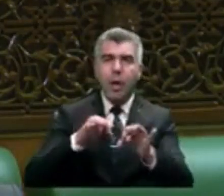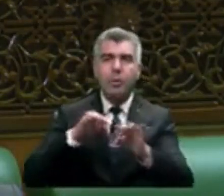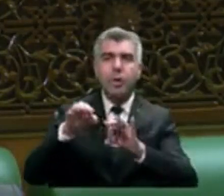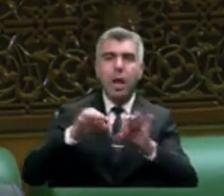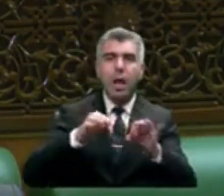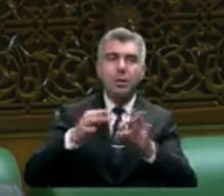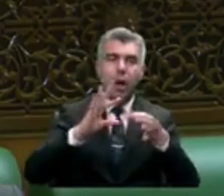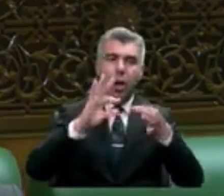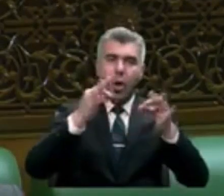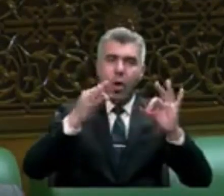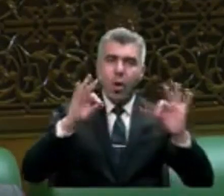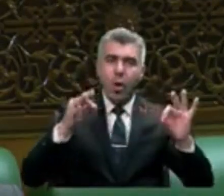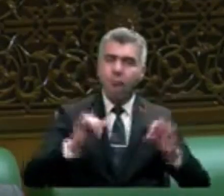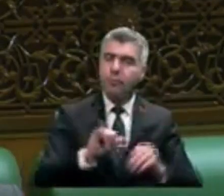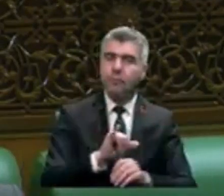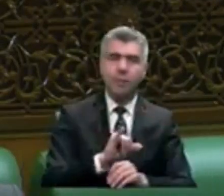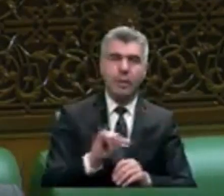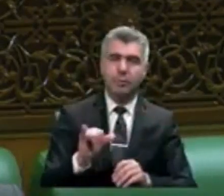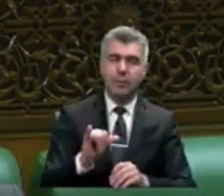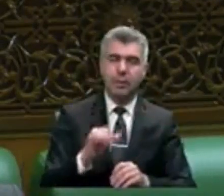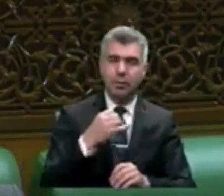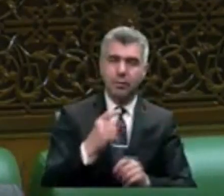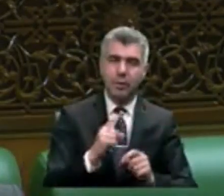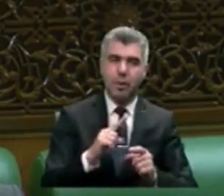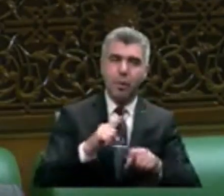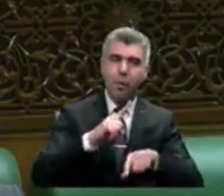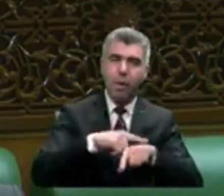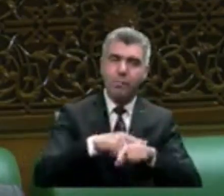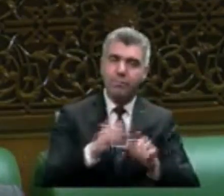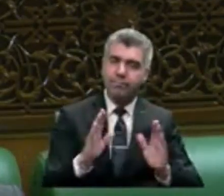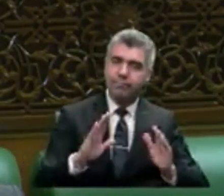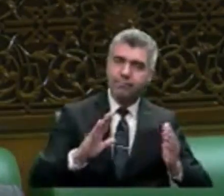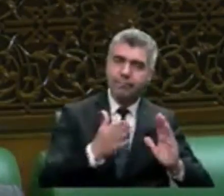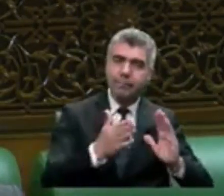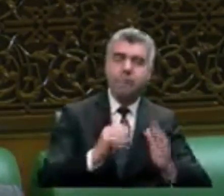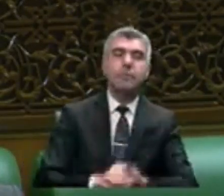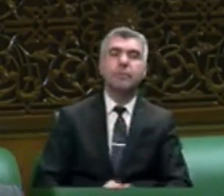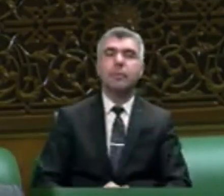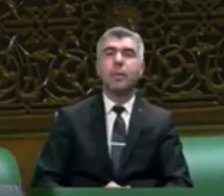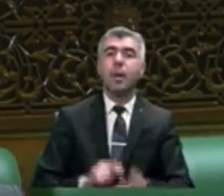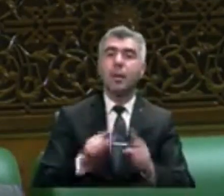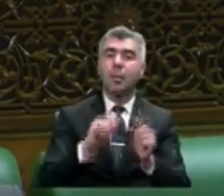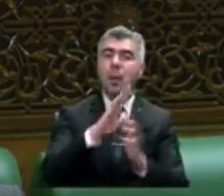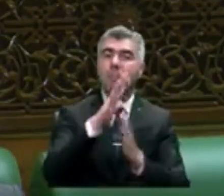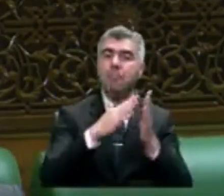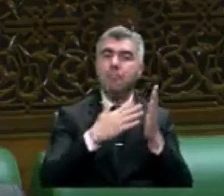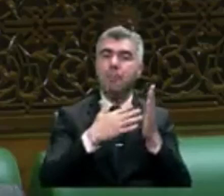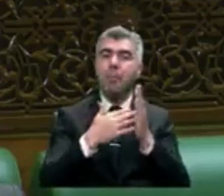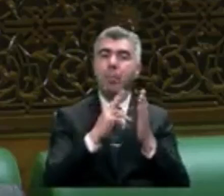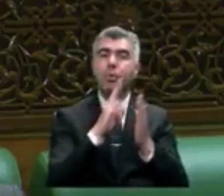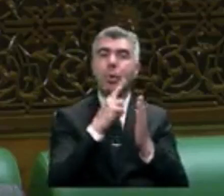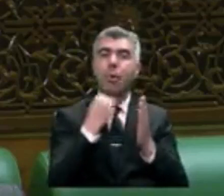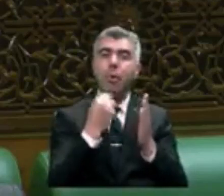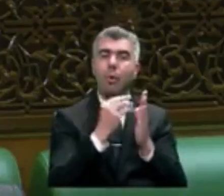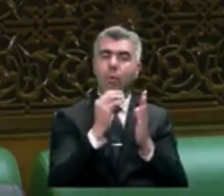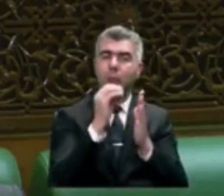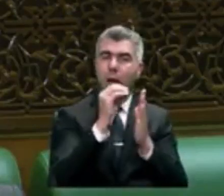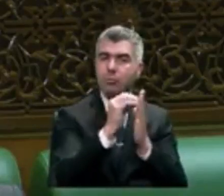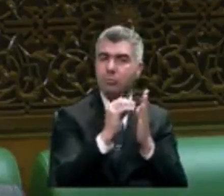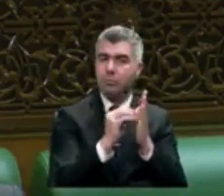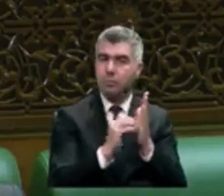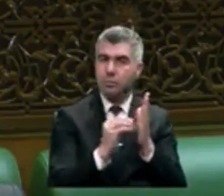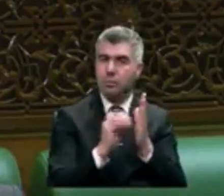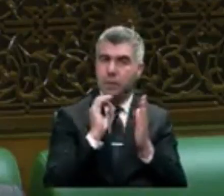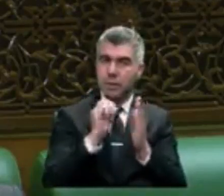الوقت لسردها وهذا الاصلاح هو ترجمه واضحه لاولو البرنامج الحكومي الذي وضع تهيل وتطوير